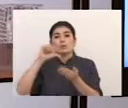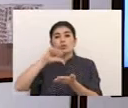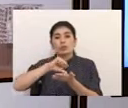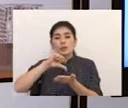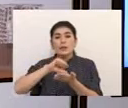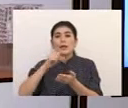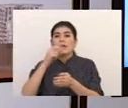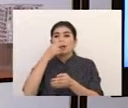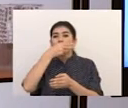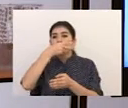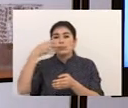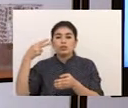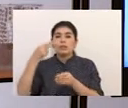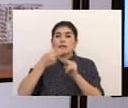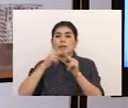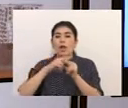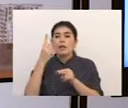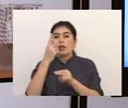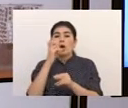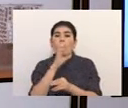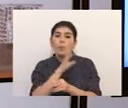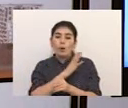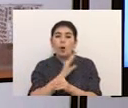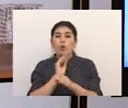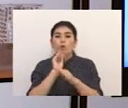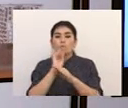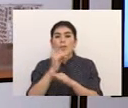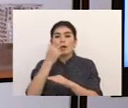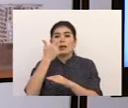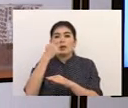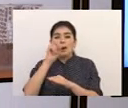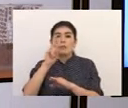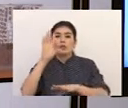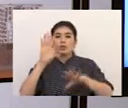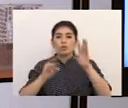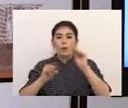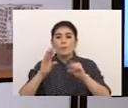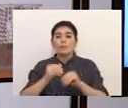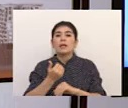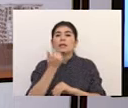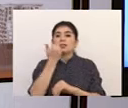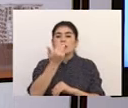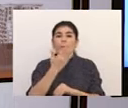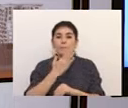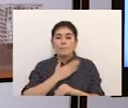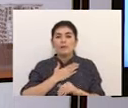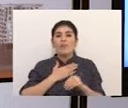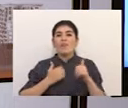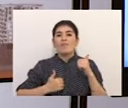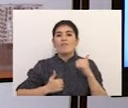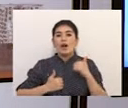Demak, kesimlik shakli ikkita bo'lganligi uchun qo'shma gap hisoblanadi. Sen bizning